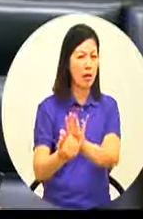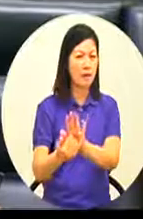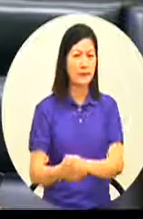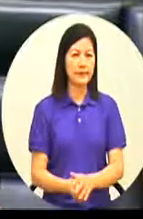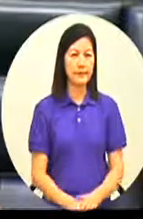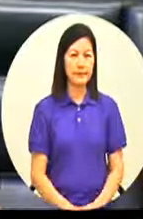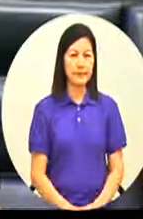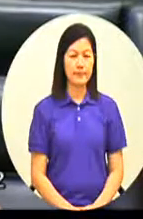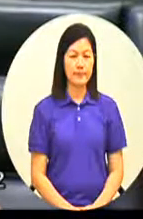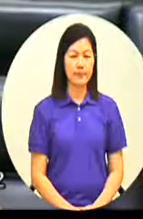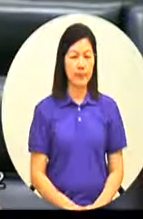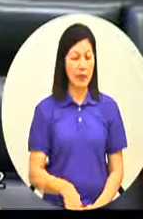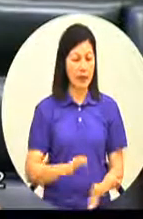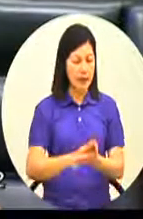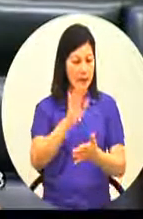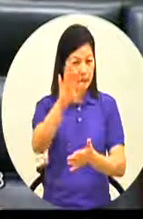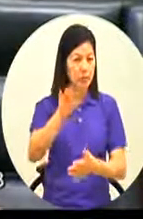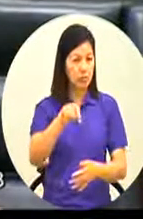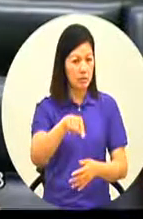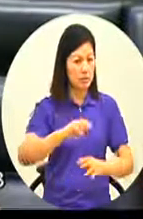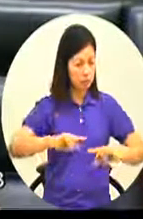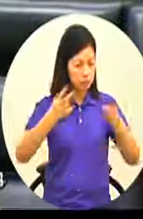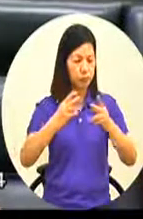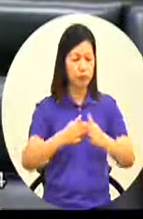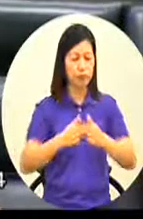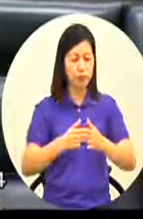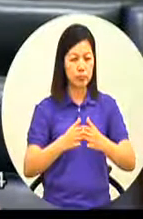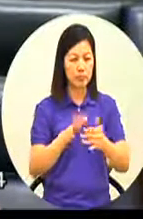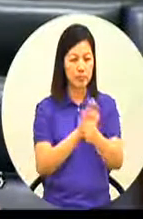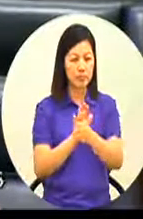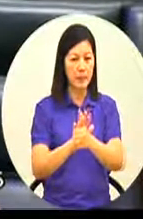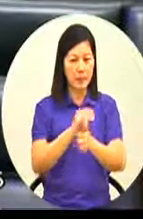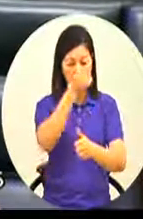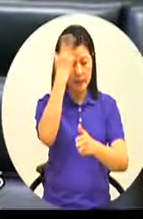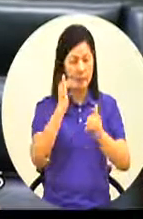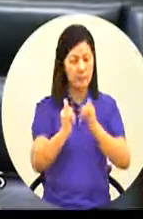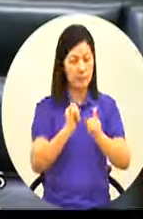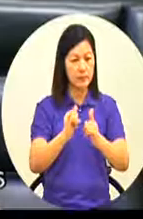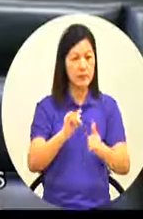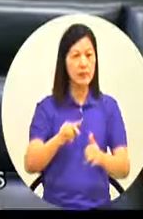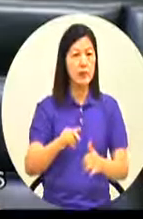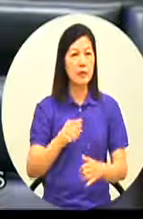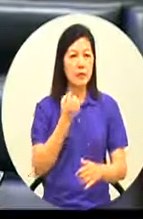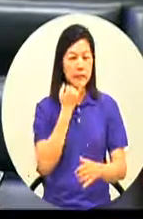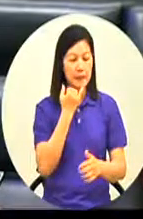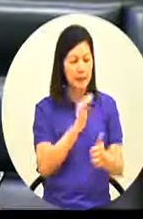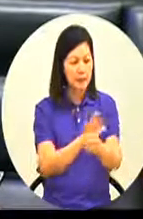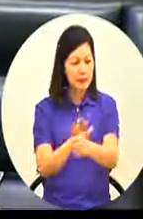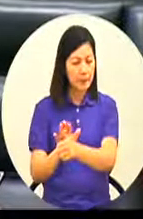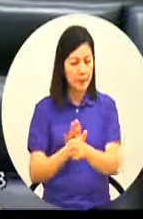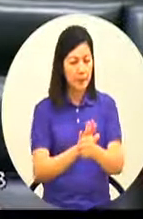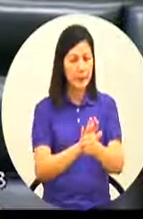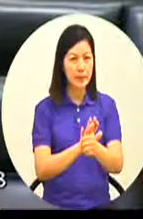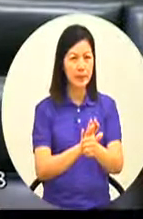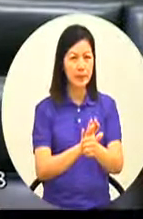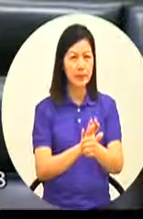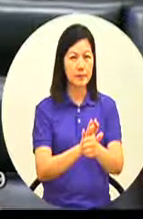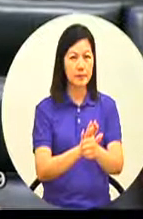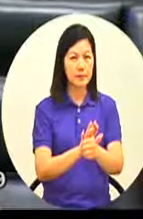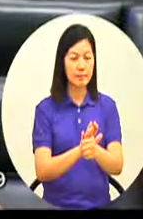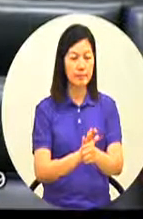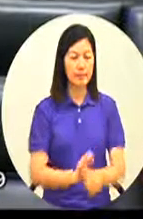来？会当来去做这个改善，替咱一挂市民朋友来啊，来替因服务一挂啊。阮